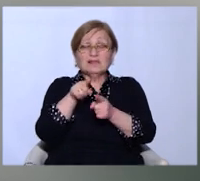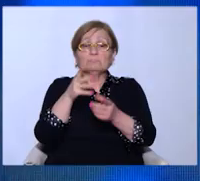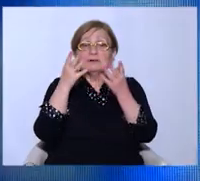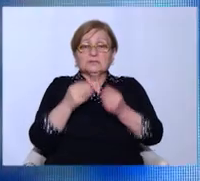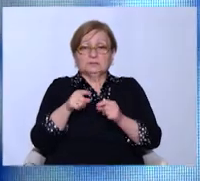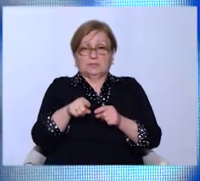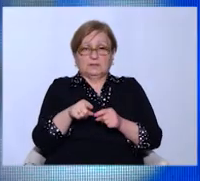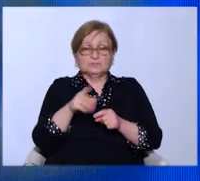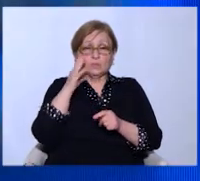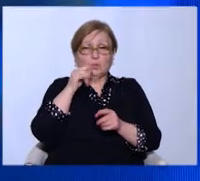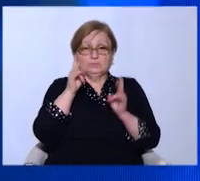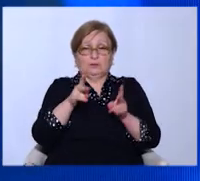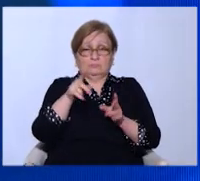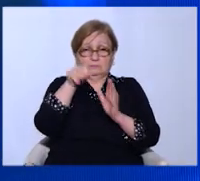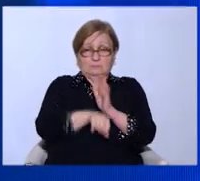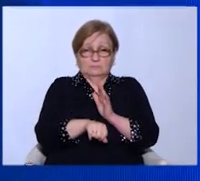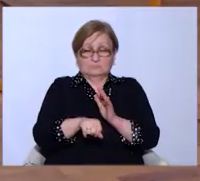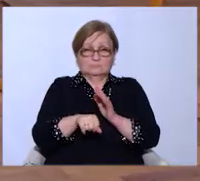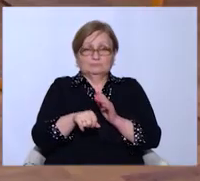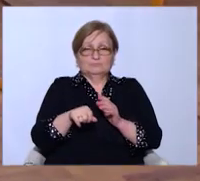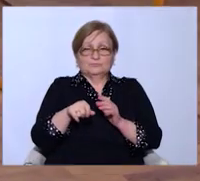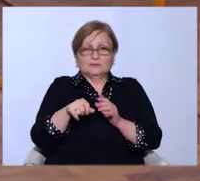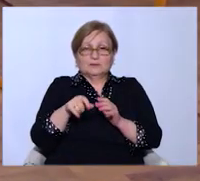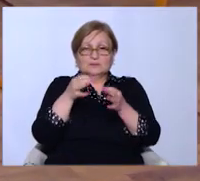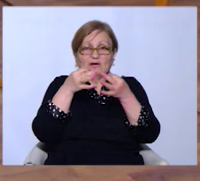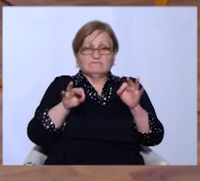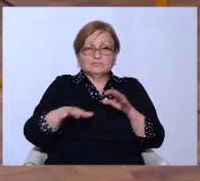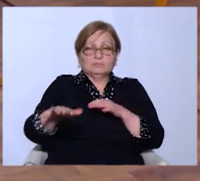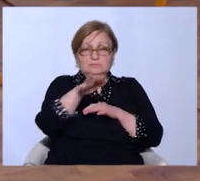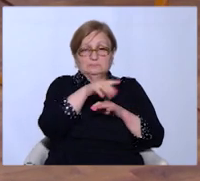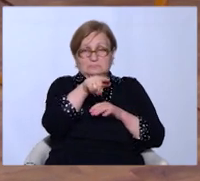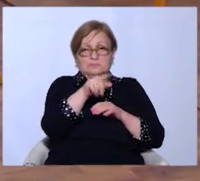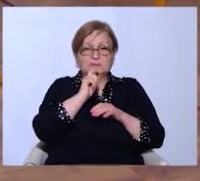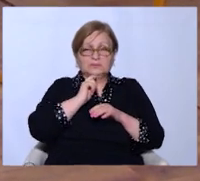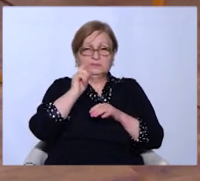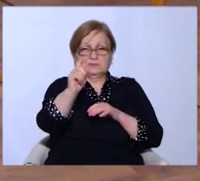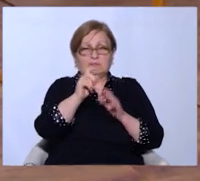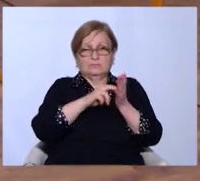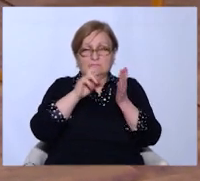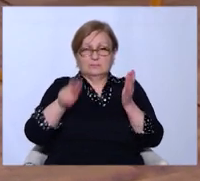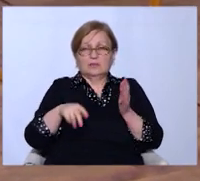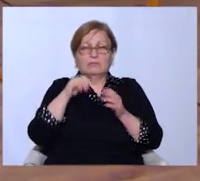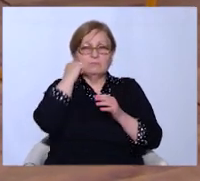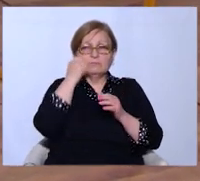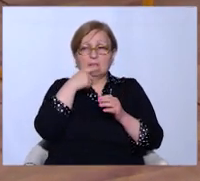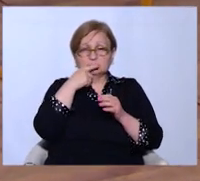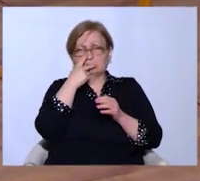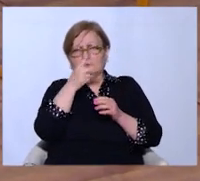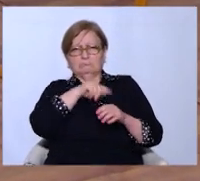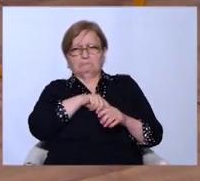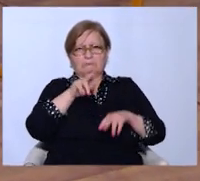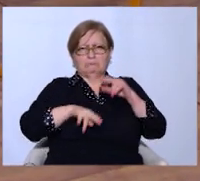სწორედ თვითკვლელობის დღეს. დღეს თავისუფლების მოედანი, სადაც არის იქ ტრავაიდან ჩავხტარა, ძალიან კარგ ხასიათზე